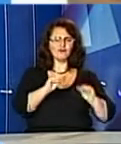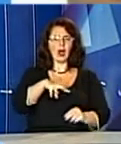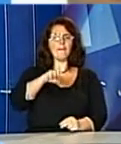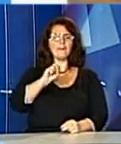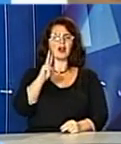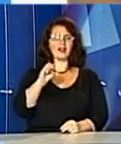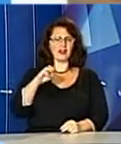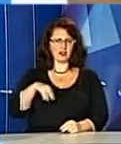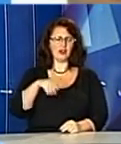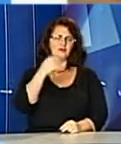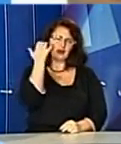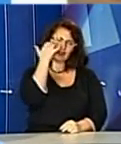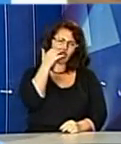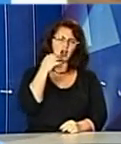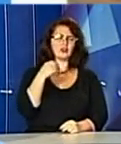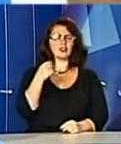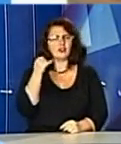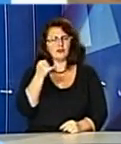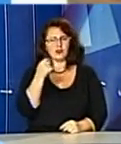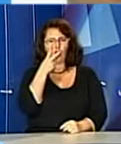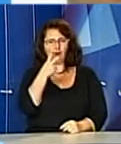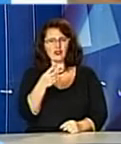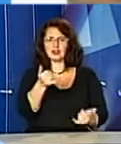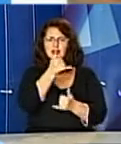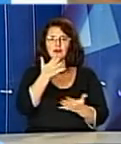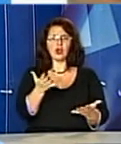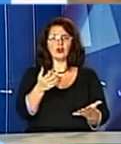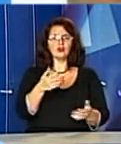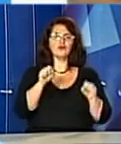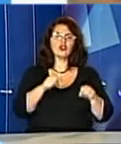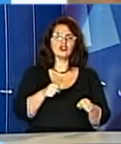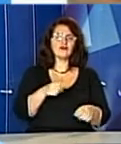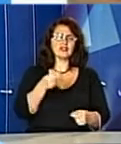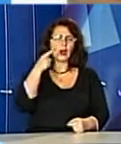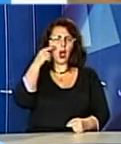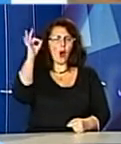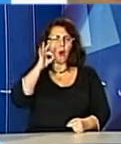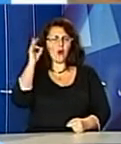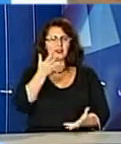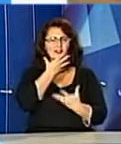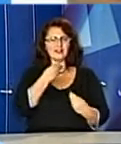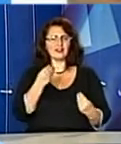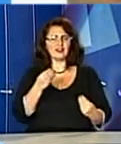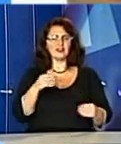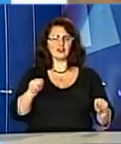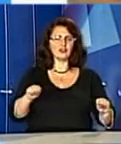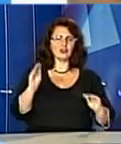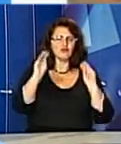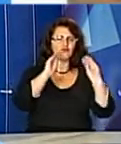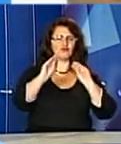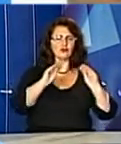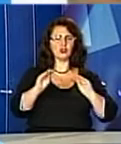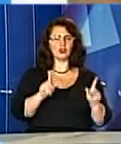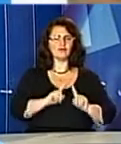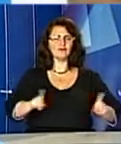бачать, є незрячими, чи погано бачать і не мають можливості оцінити власне красоту архітектурну оригінального